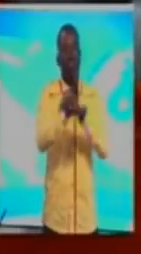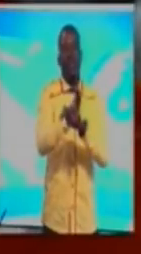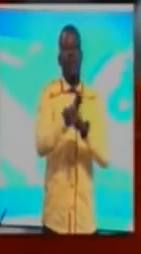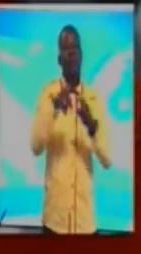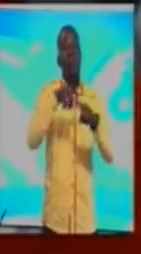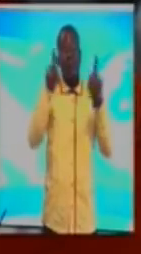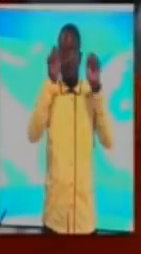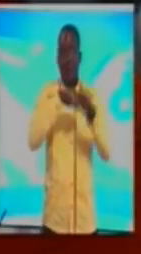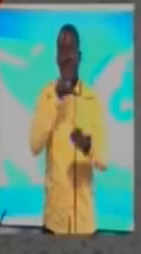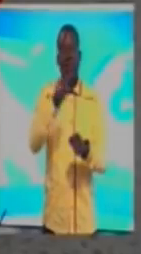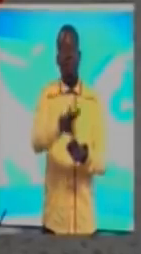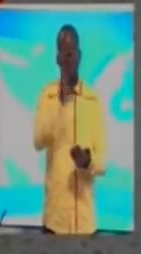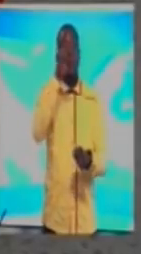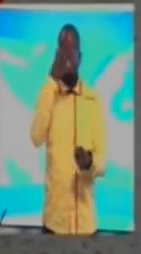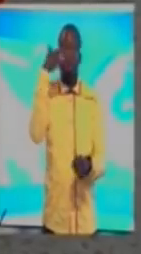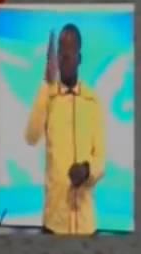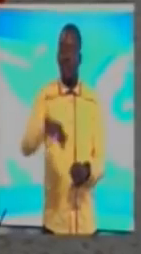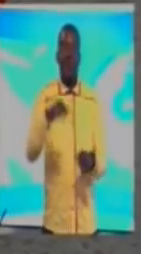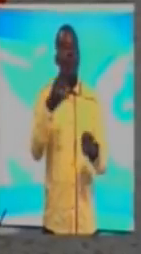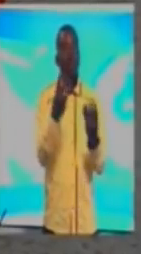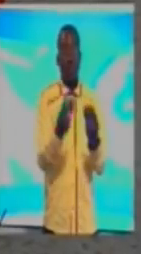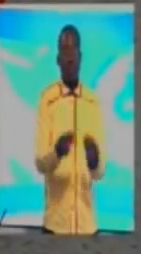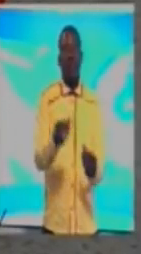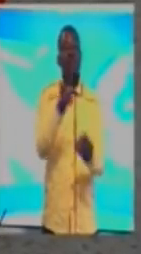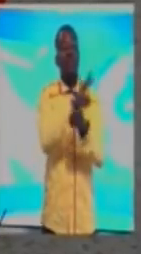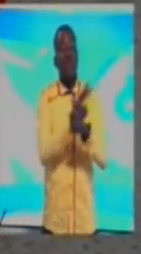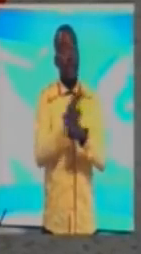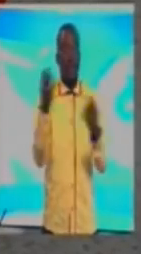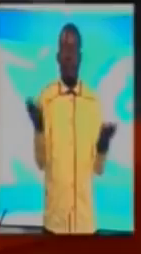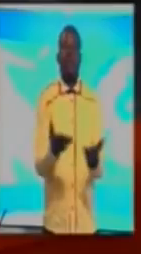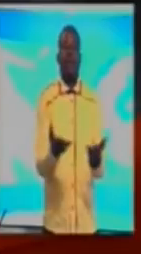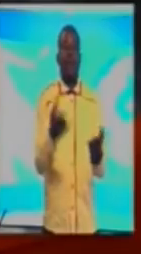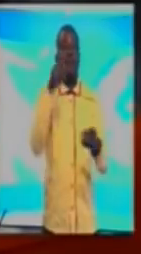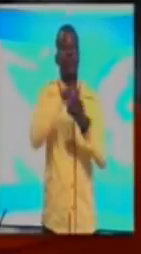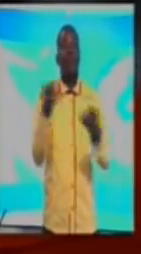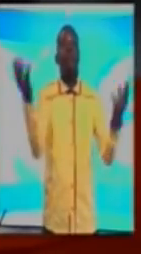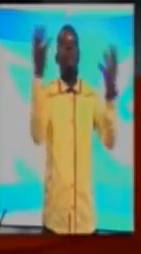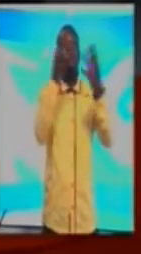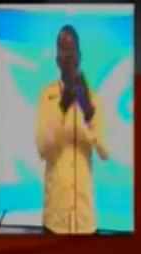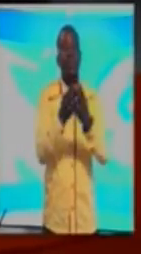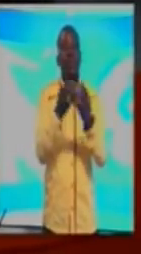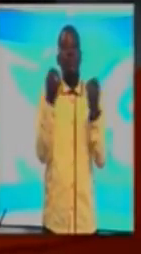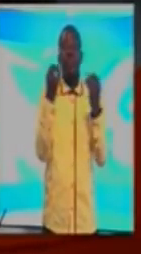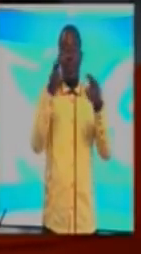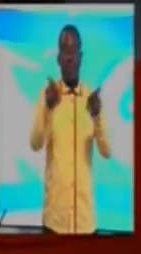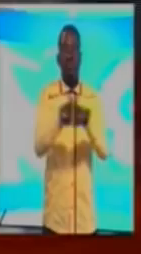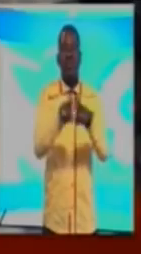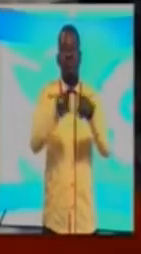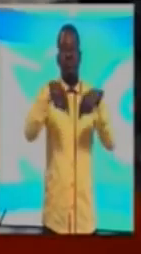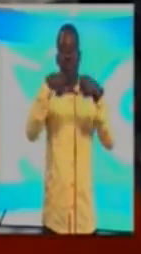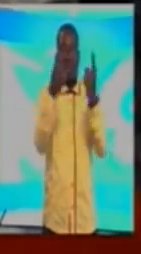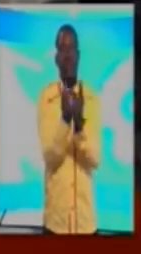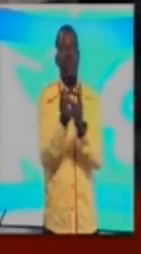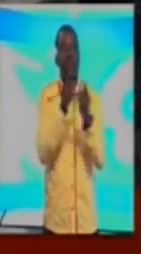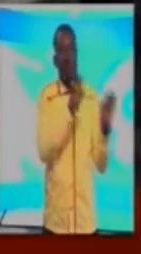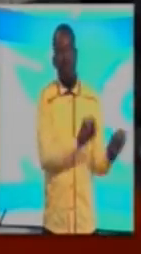pas le choix. C'est une mauvaise solution de nous garder ici indéfiniment. Dans cette prison, des milliers font partie d'un même groupe. S'ils arrivent à s'échapper,